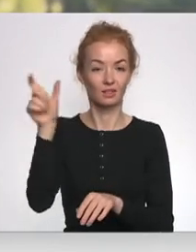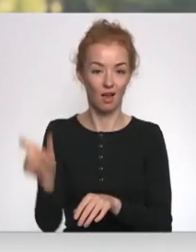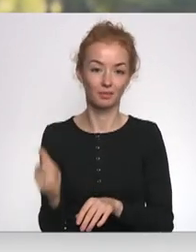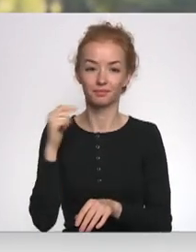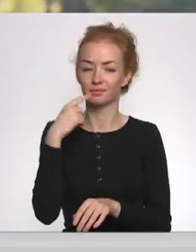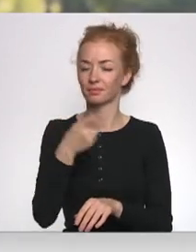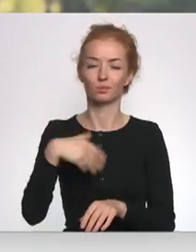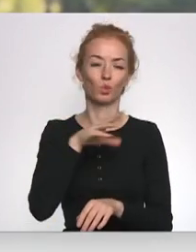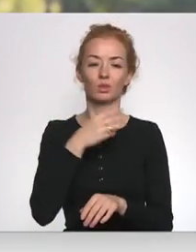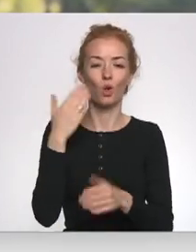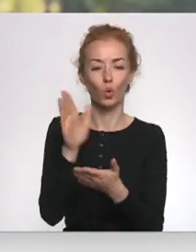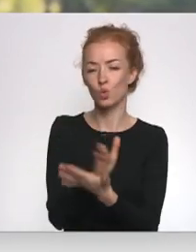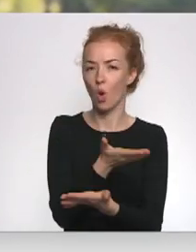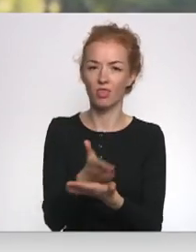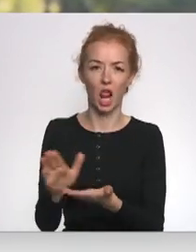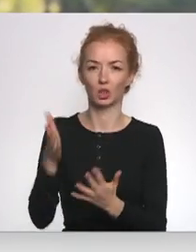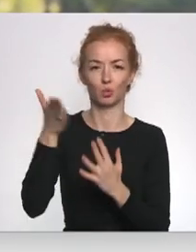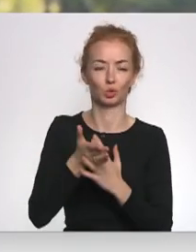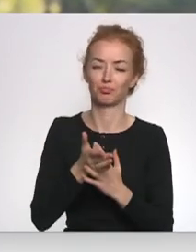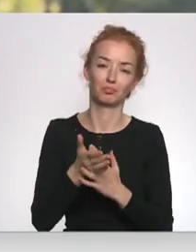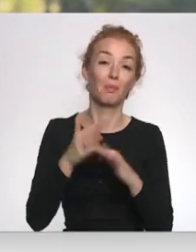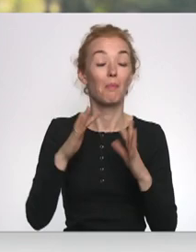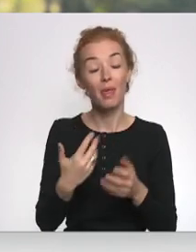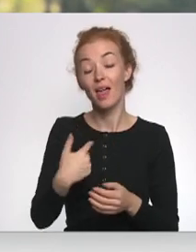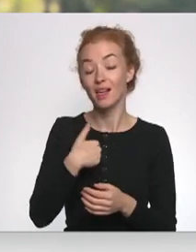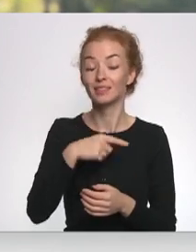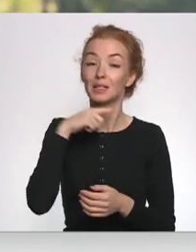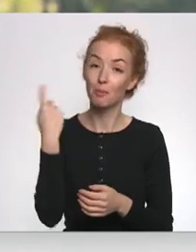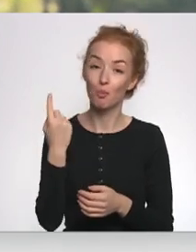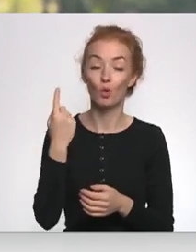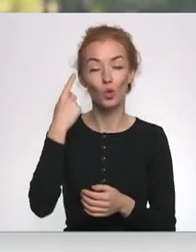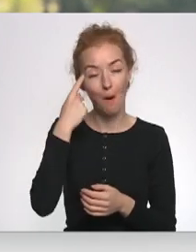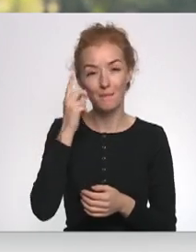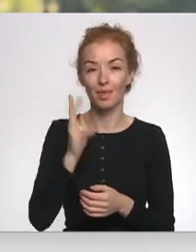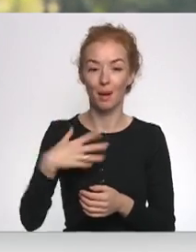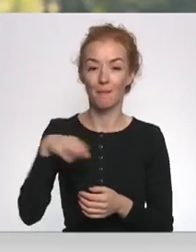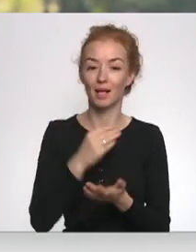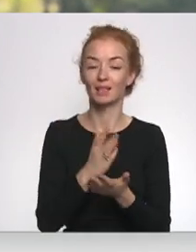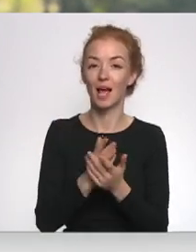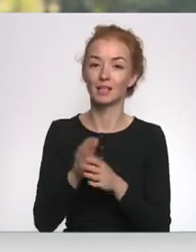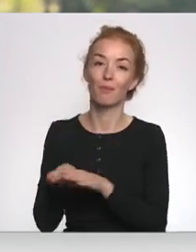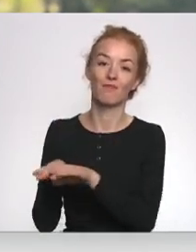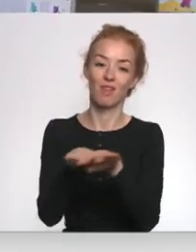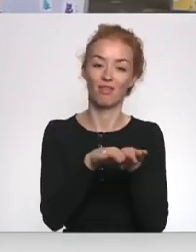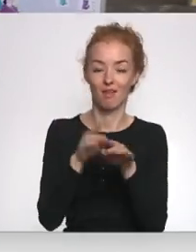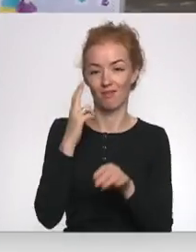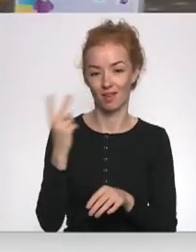nav tā nodalīts pusi uz pusi, bet man gribētos domāt, ka mēs esam līdzvērtīgi